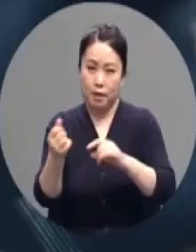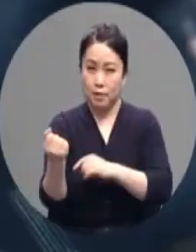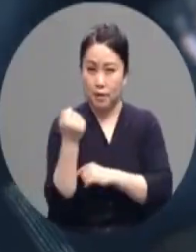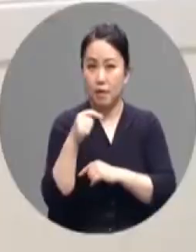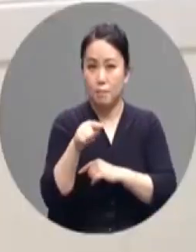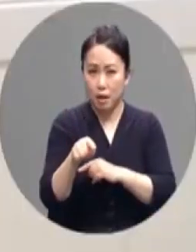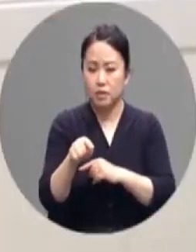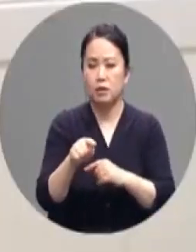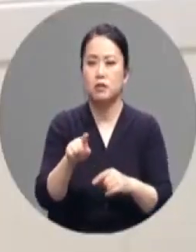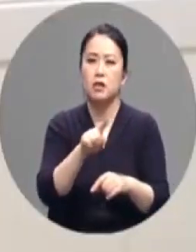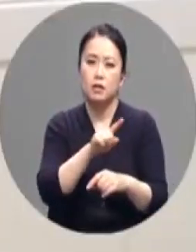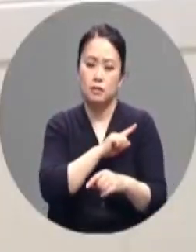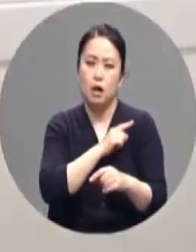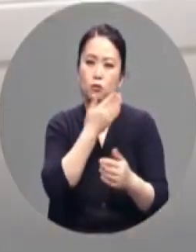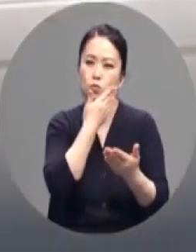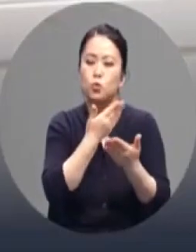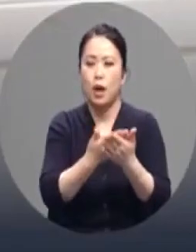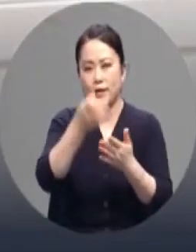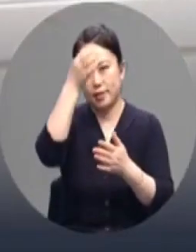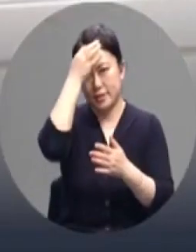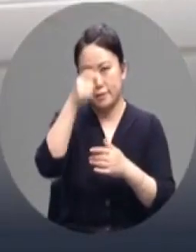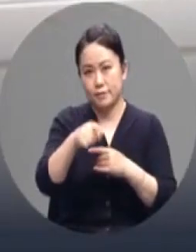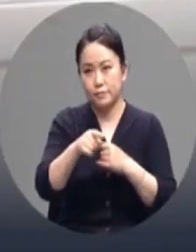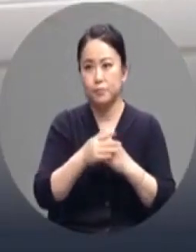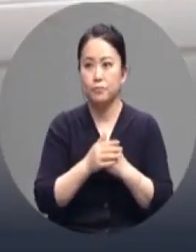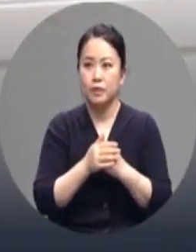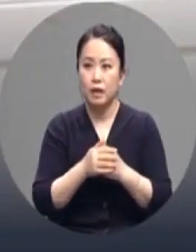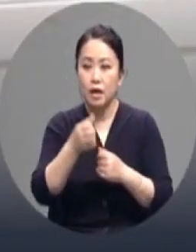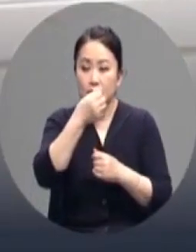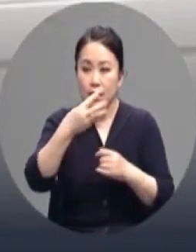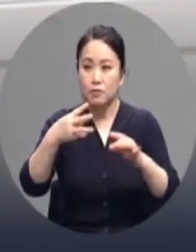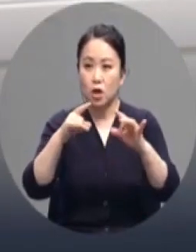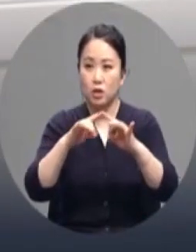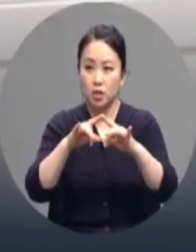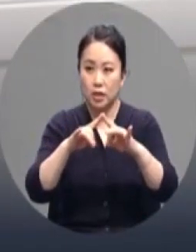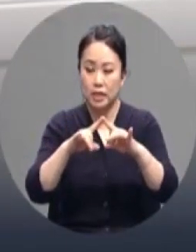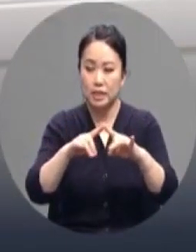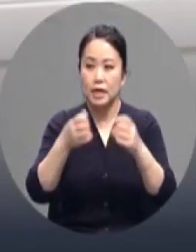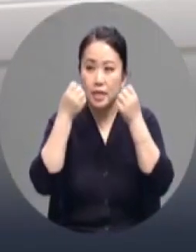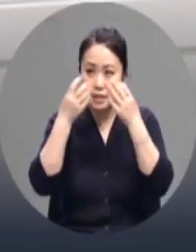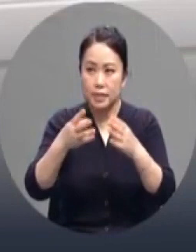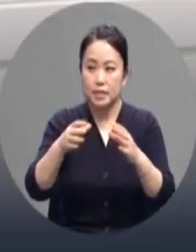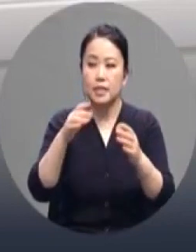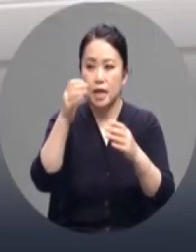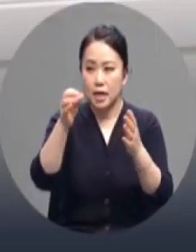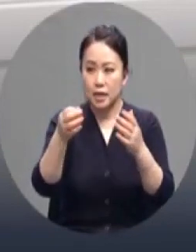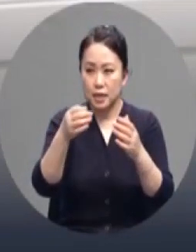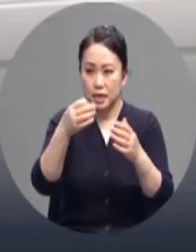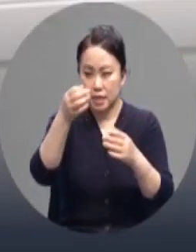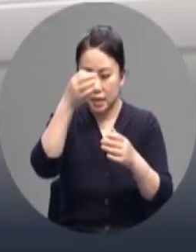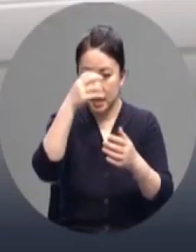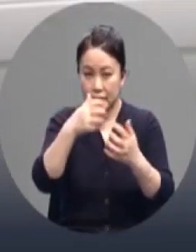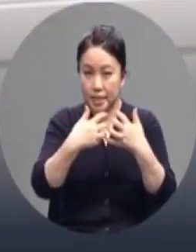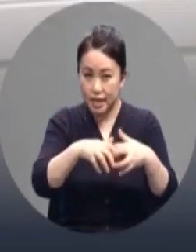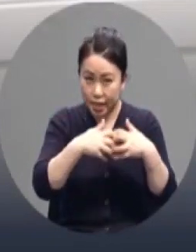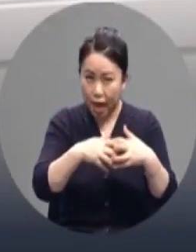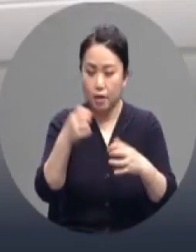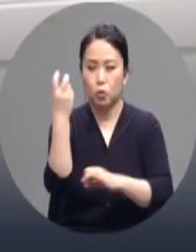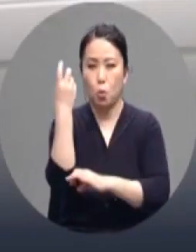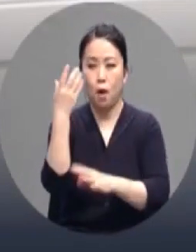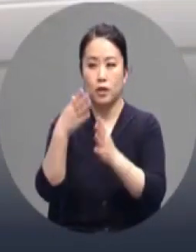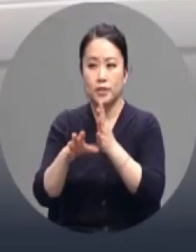경쟁력입니다. 삼성전기는 신규종 및 원재료 내재화를 위한 연구에 집중 투자해 부산을